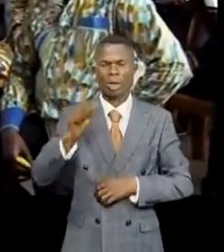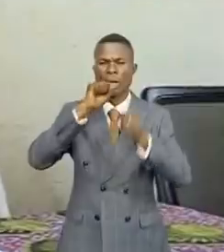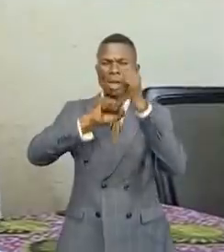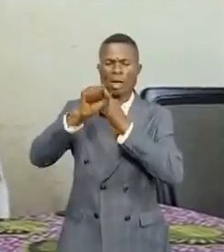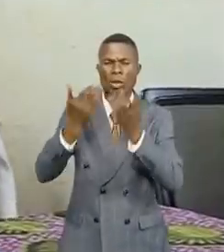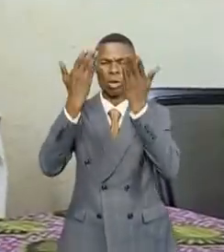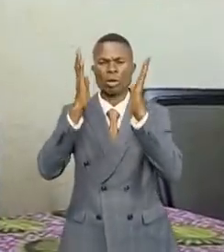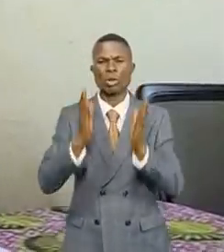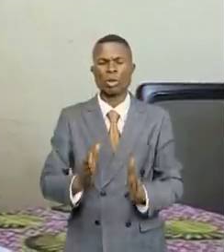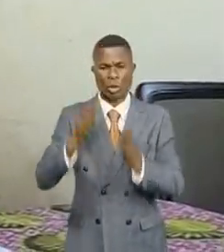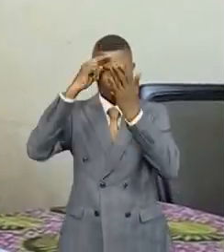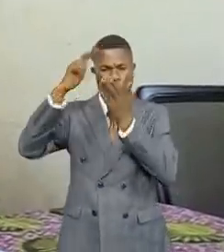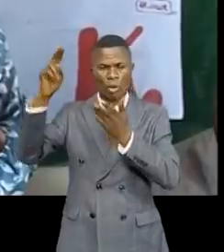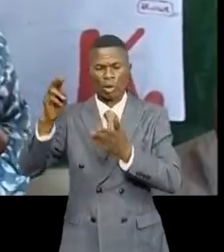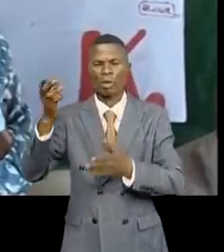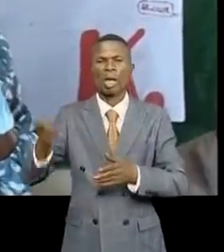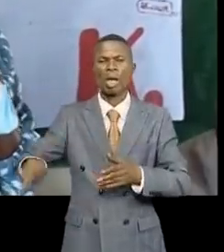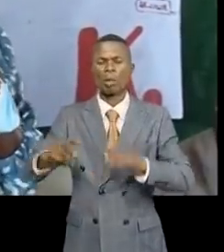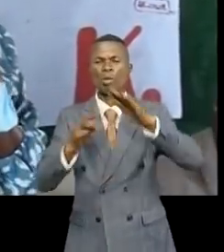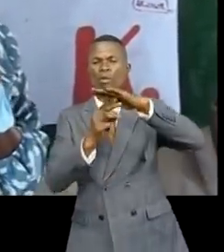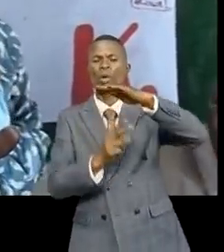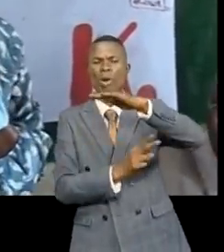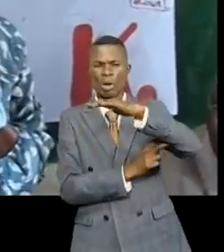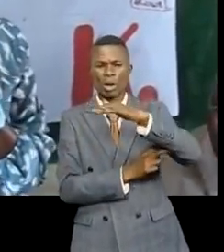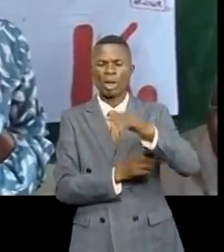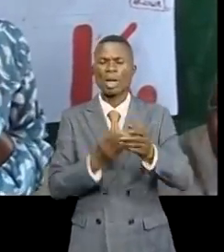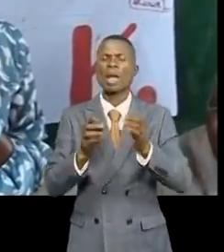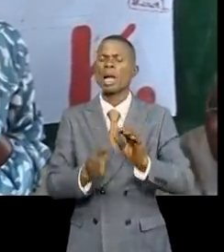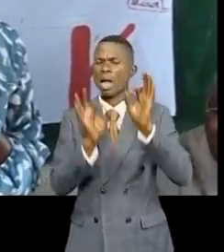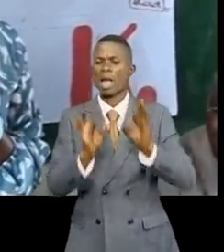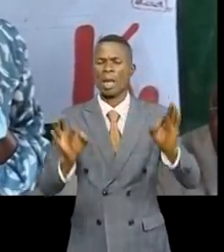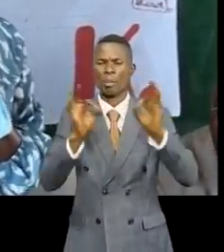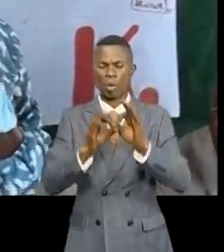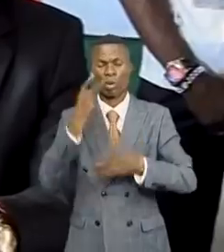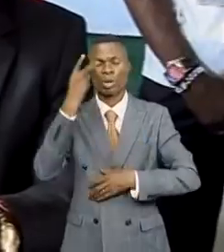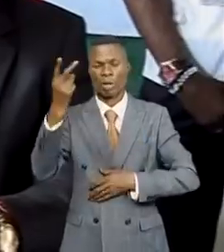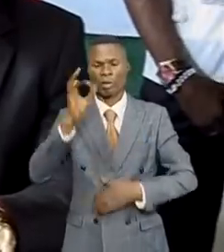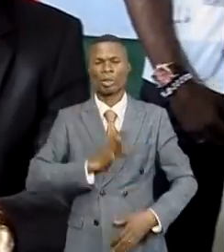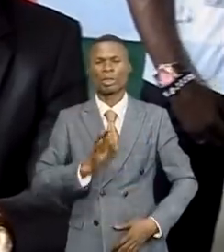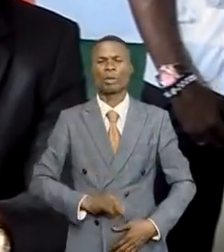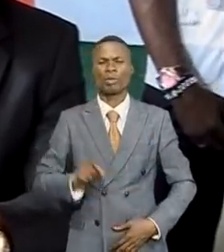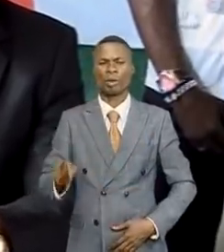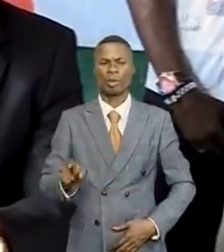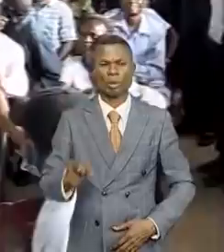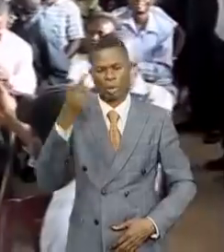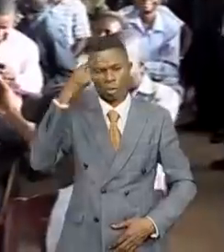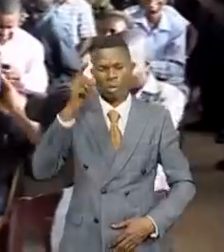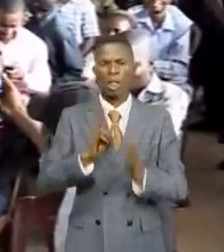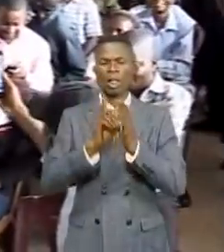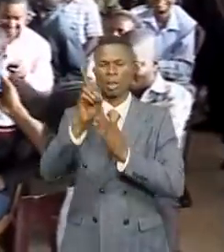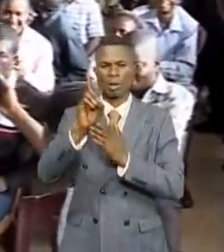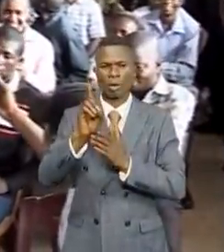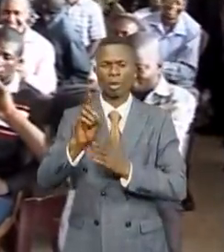les étudiants de l'Université du Kwango sur les bien fondés de la vision du chef de l'État, Félix Antoine Tshisekedi de Tshilombo, pour le développement